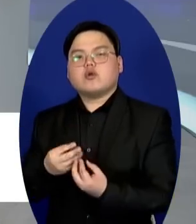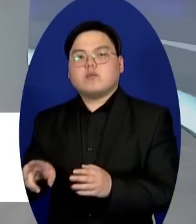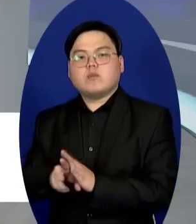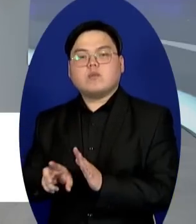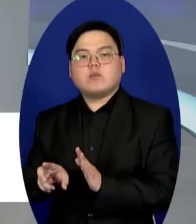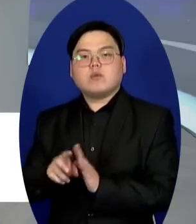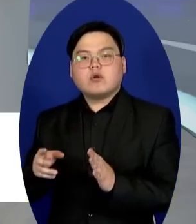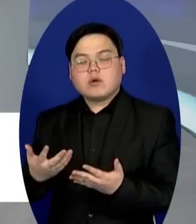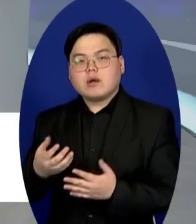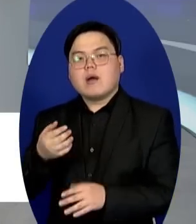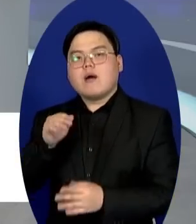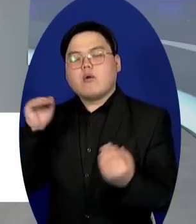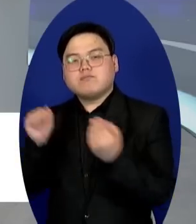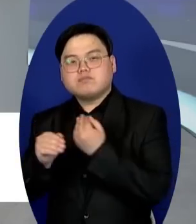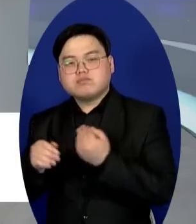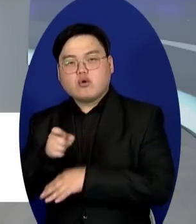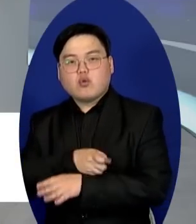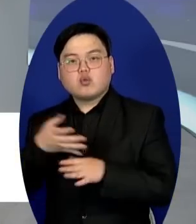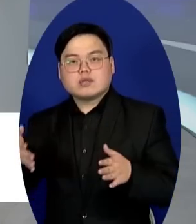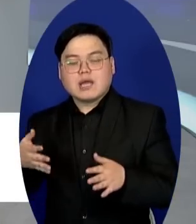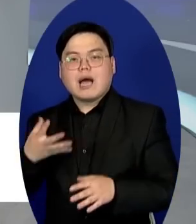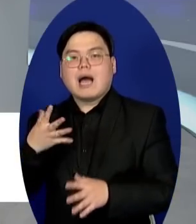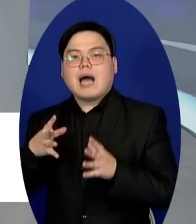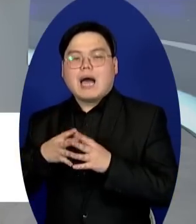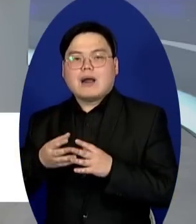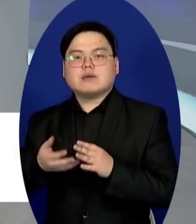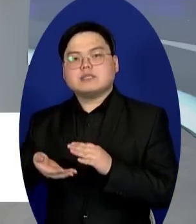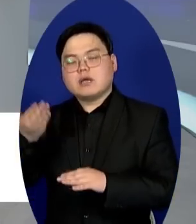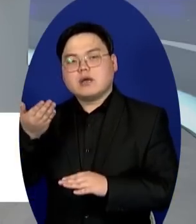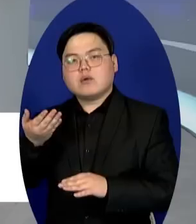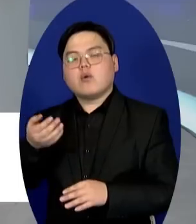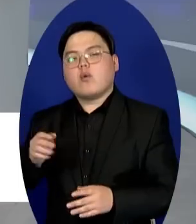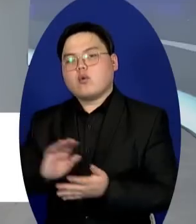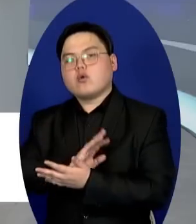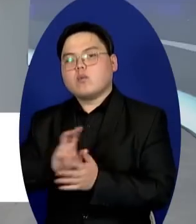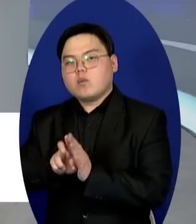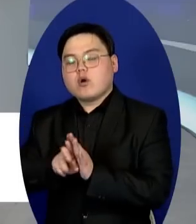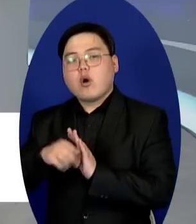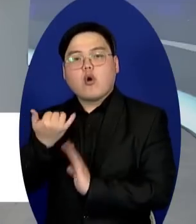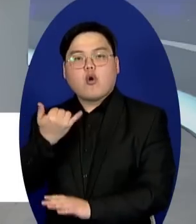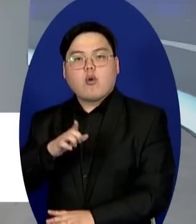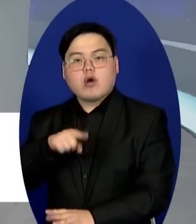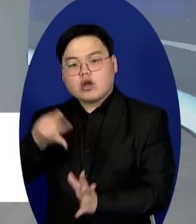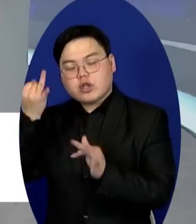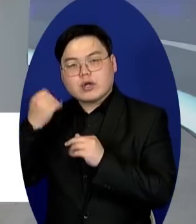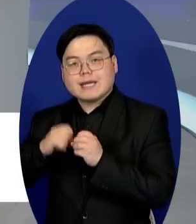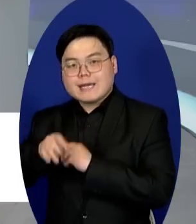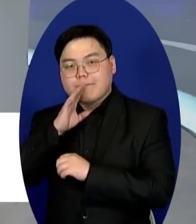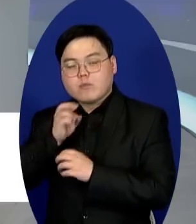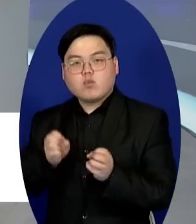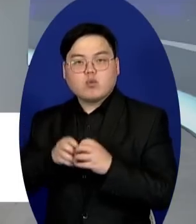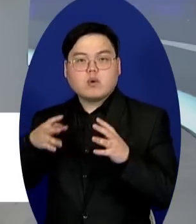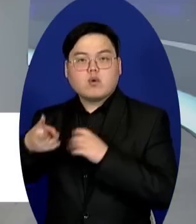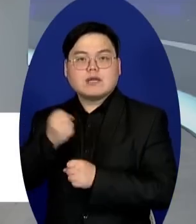түнчлэн тээврийн хэрэгслийн нэвтрэх хугацааг 10 дахин багасгах юм а. За энэ мэд нийслэл Улаанбаатар хотод энэ 7 хоногт хийгдсэн тогтчл бүтээн